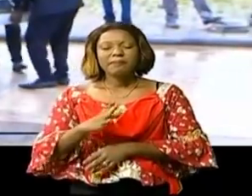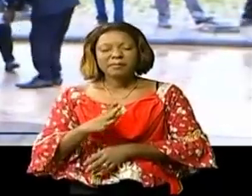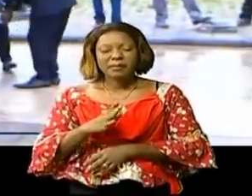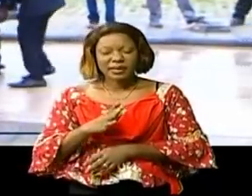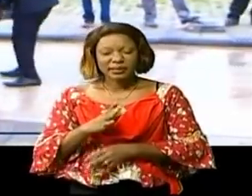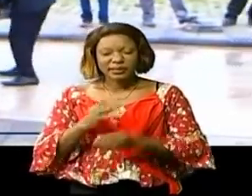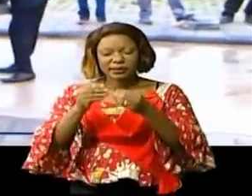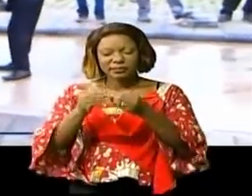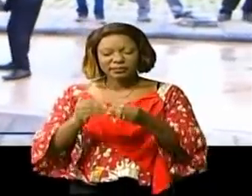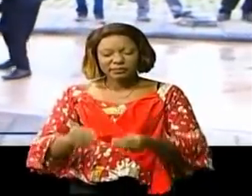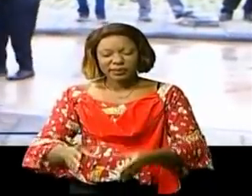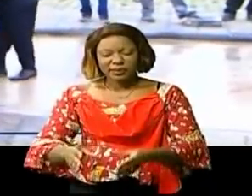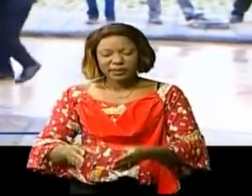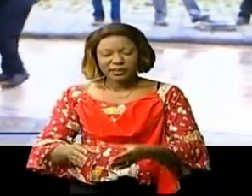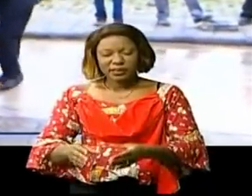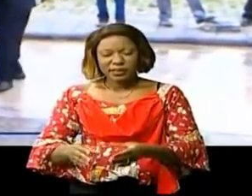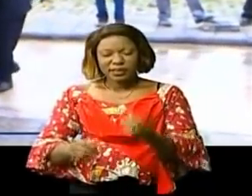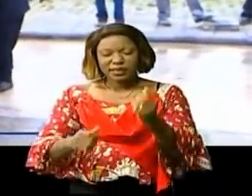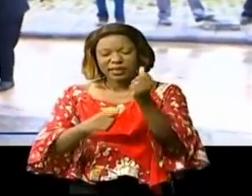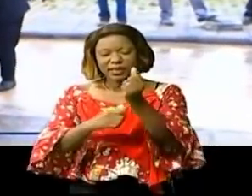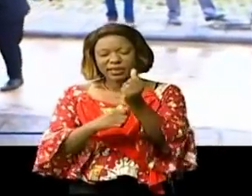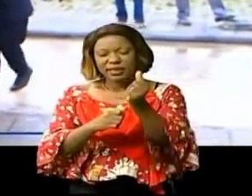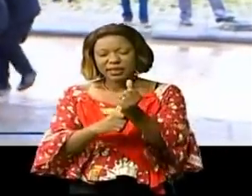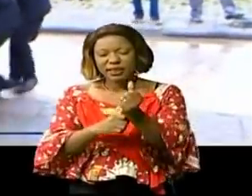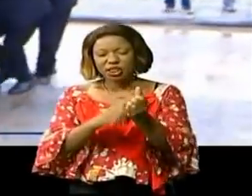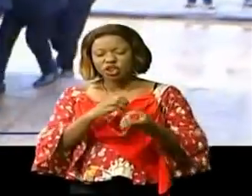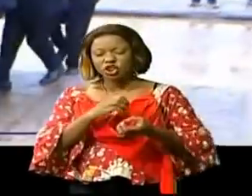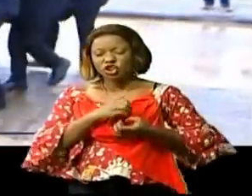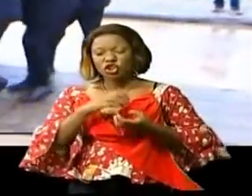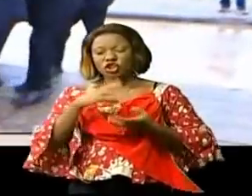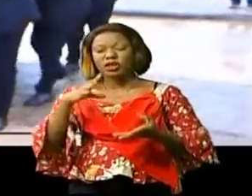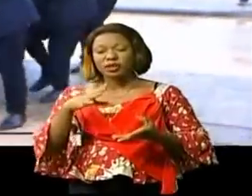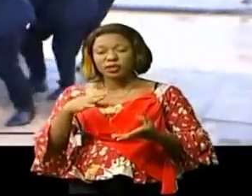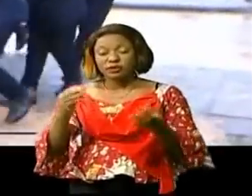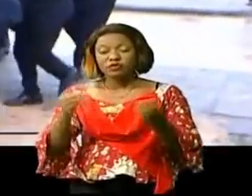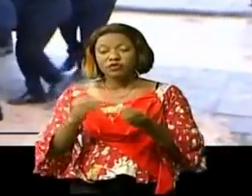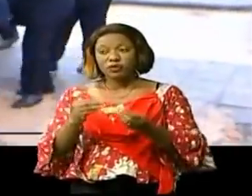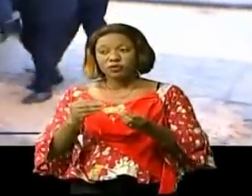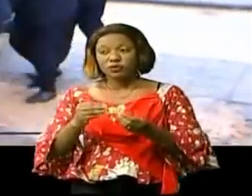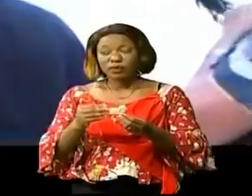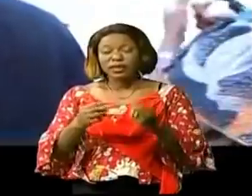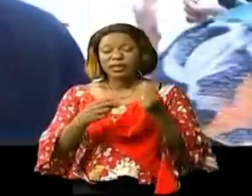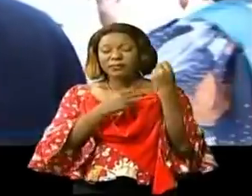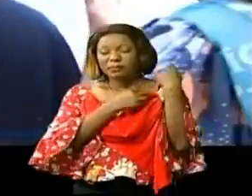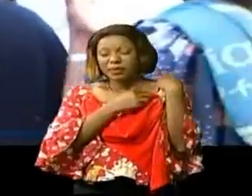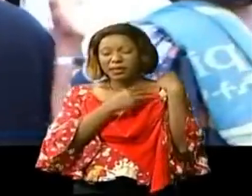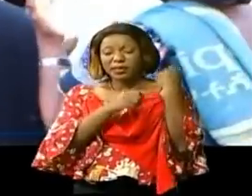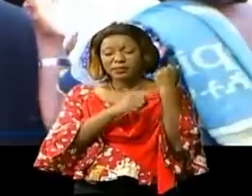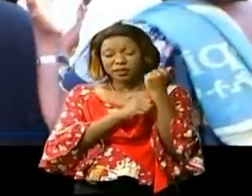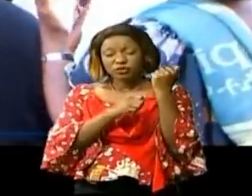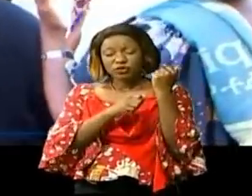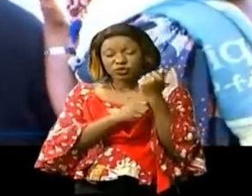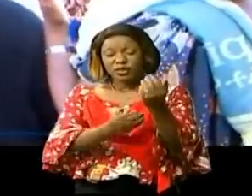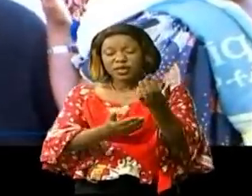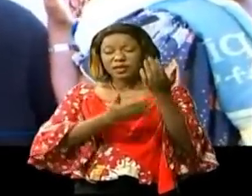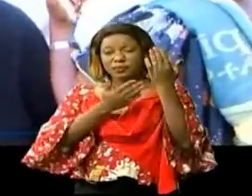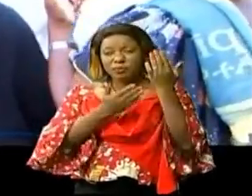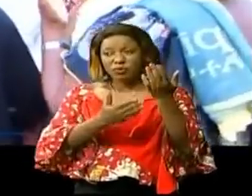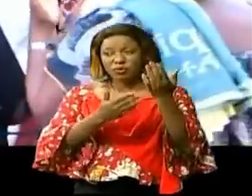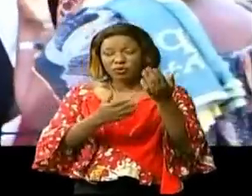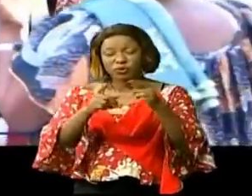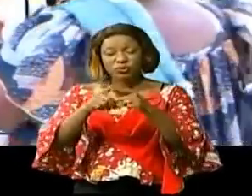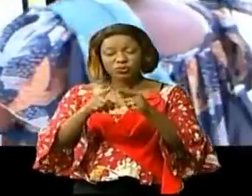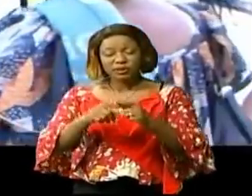cher. Celui considéré comme le socle de toute une famille s'en est allé, laissant derrière lui une